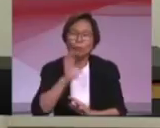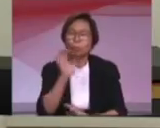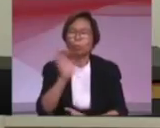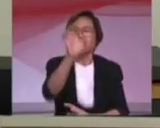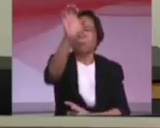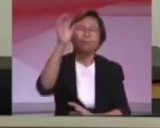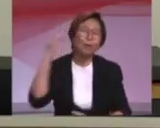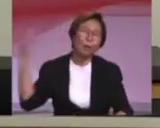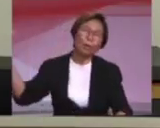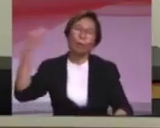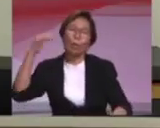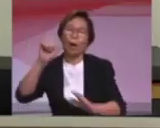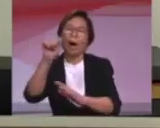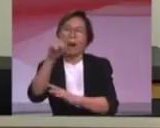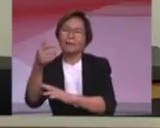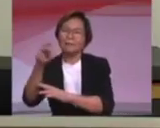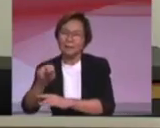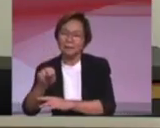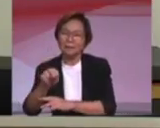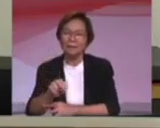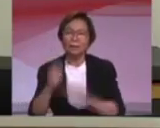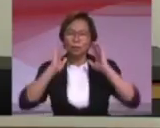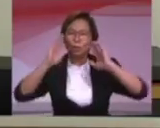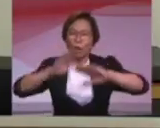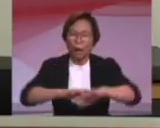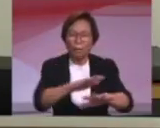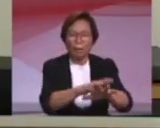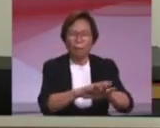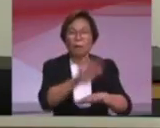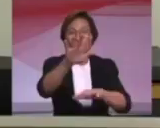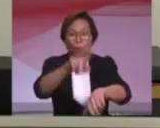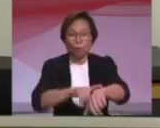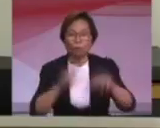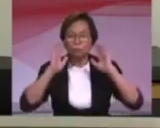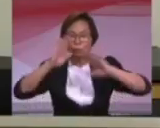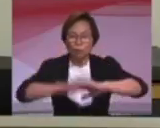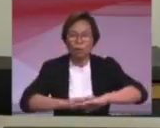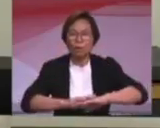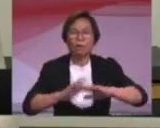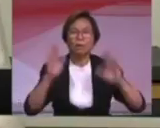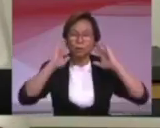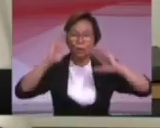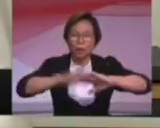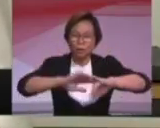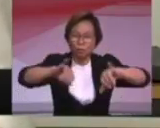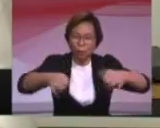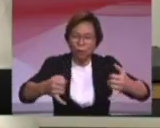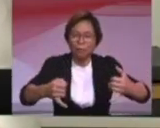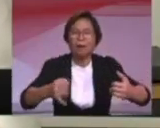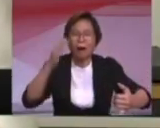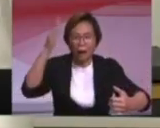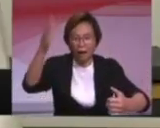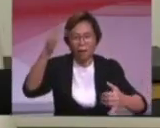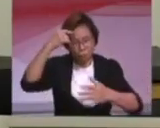azan, solat berjamaah 5 waktu dan solat jemaat, ianya